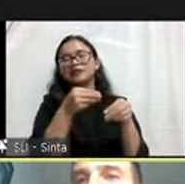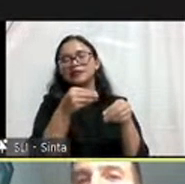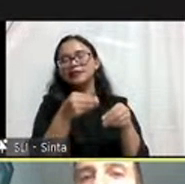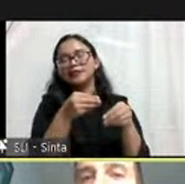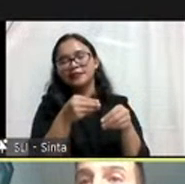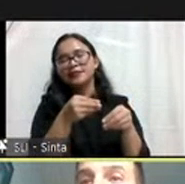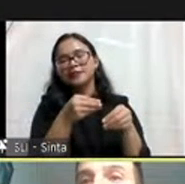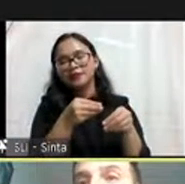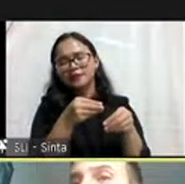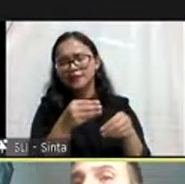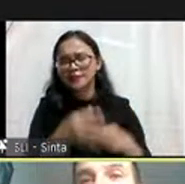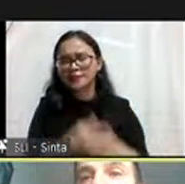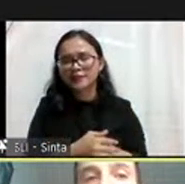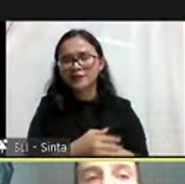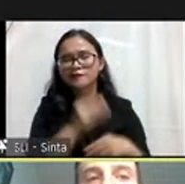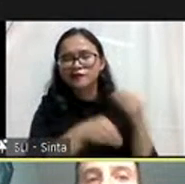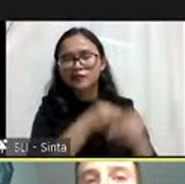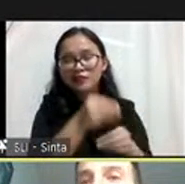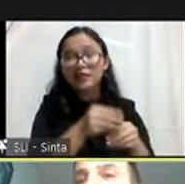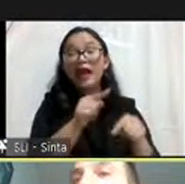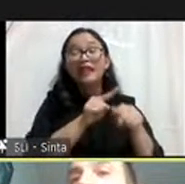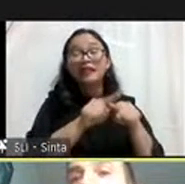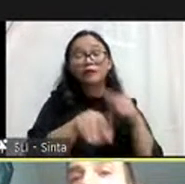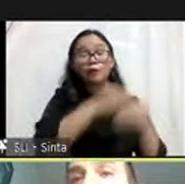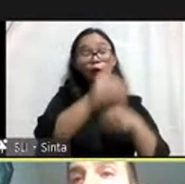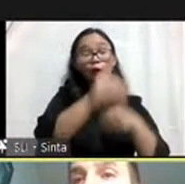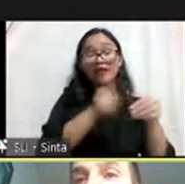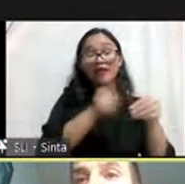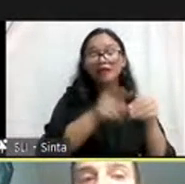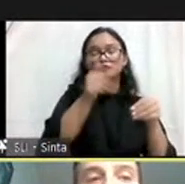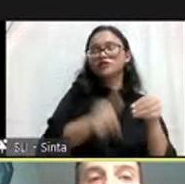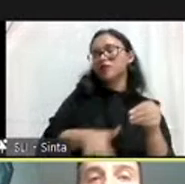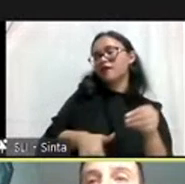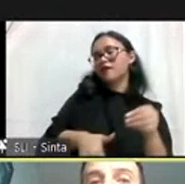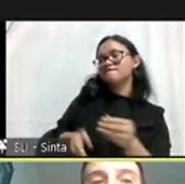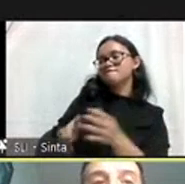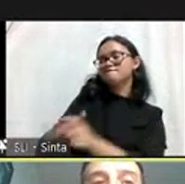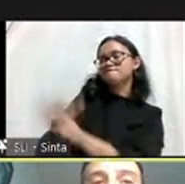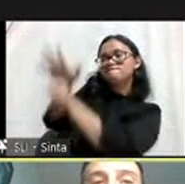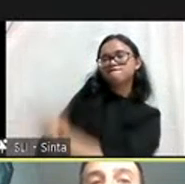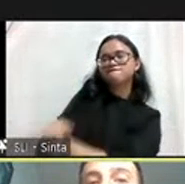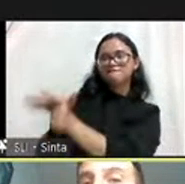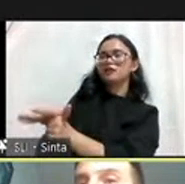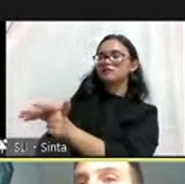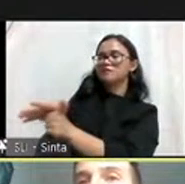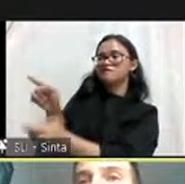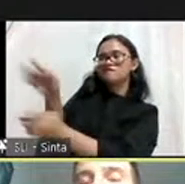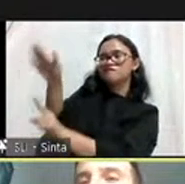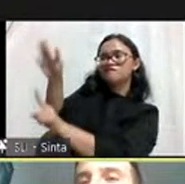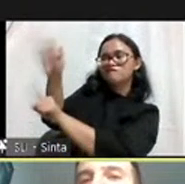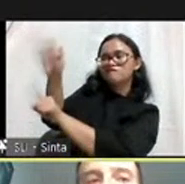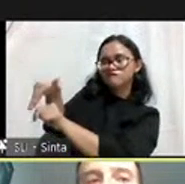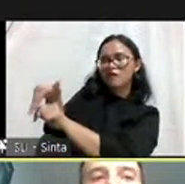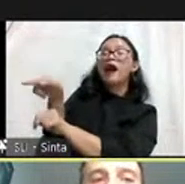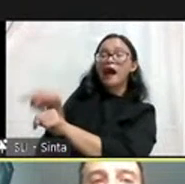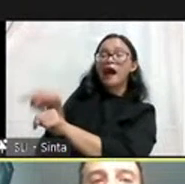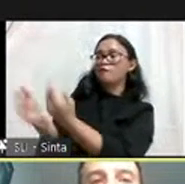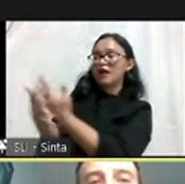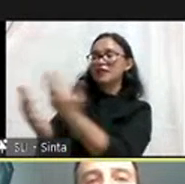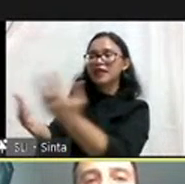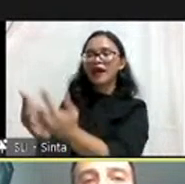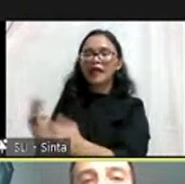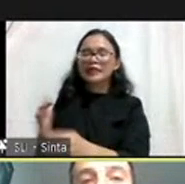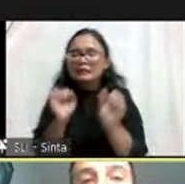ini mereka berusaha untuk mengintimidasi orang yang bersangkutan atau organisasinya sehingga mereka tidak akan melakukan kritisasi terhadap